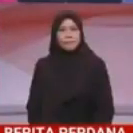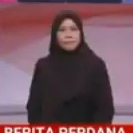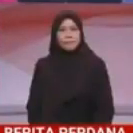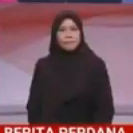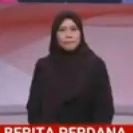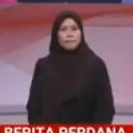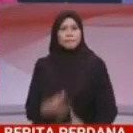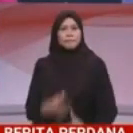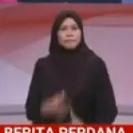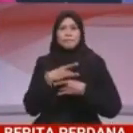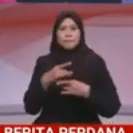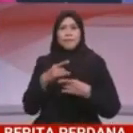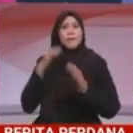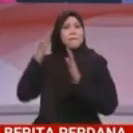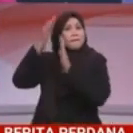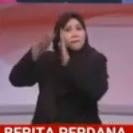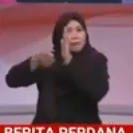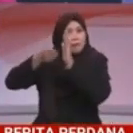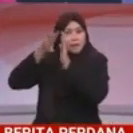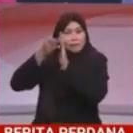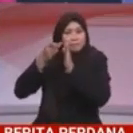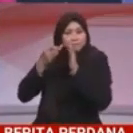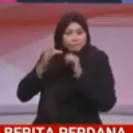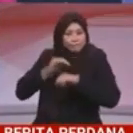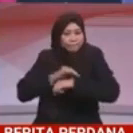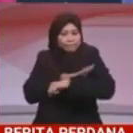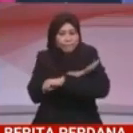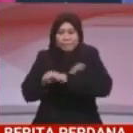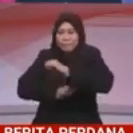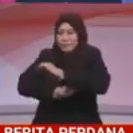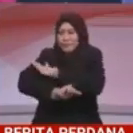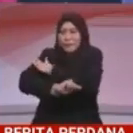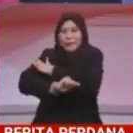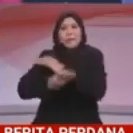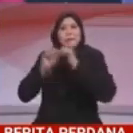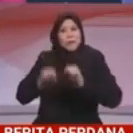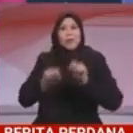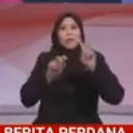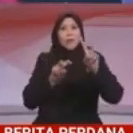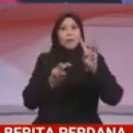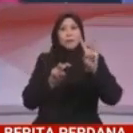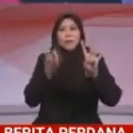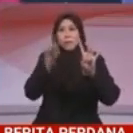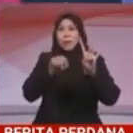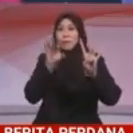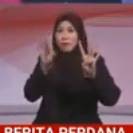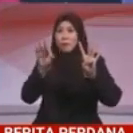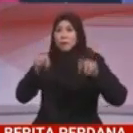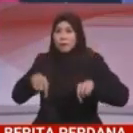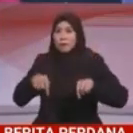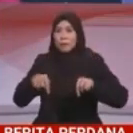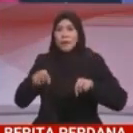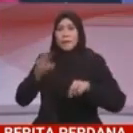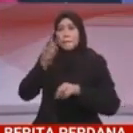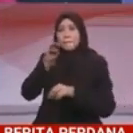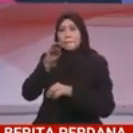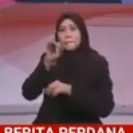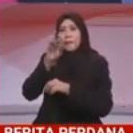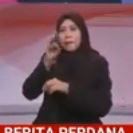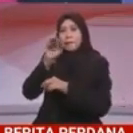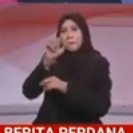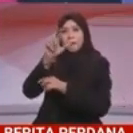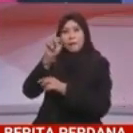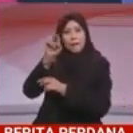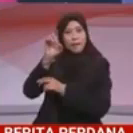Buat peminat filem seram, bolehlah ke Pawagam mulai 24 September ini untuk menonton filem Mima Land. Filem